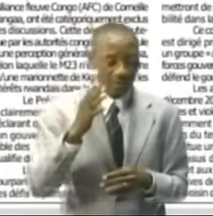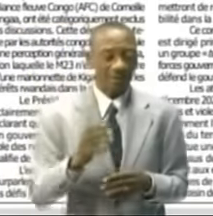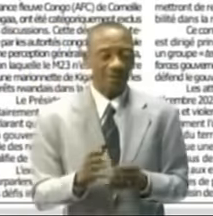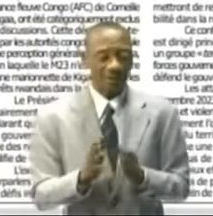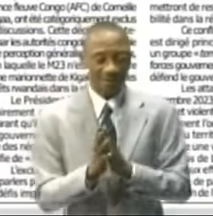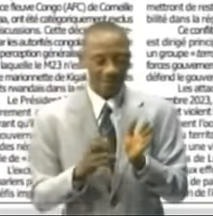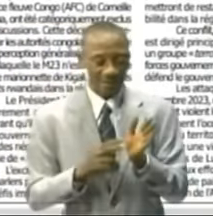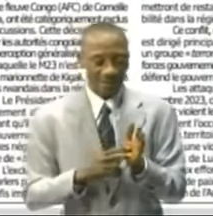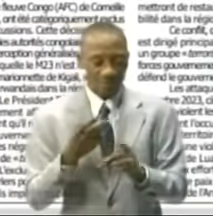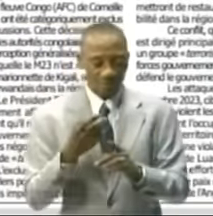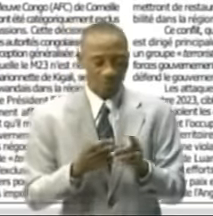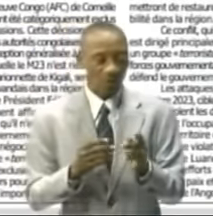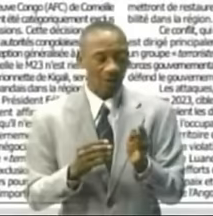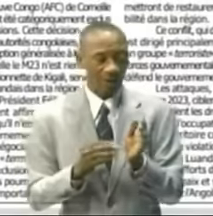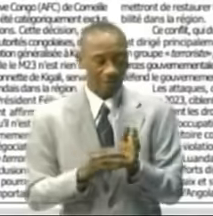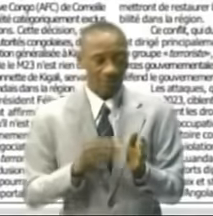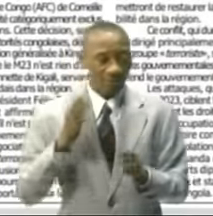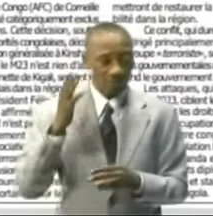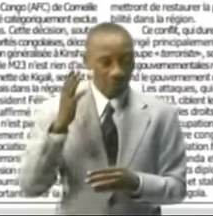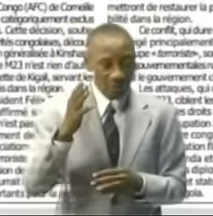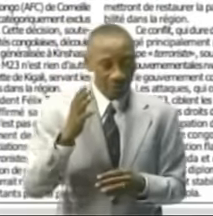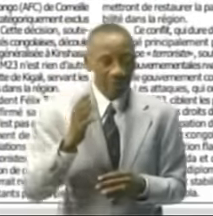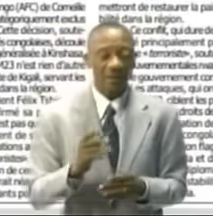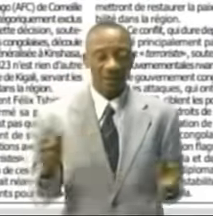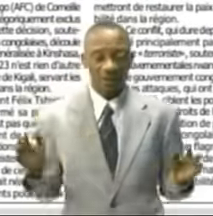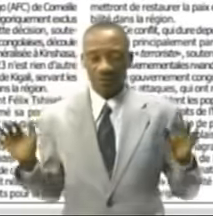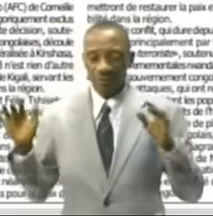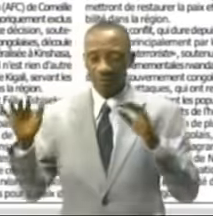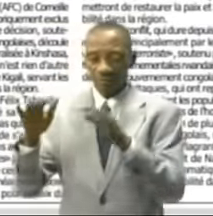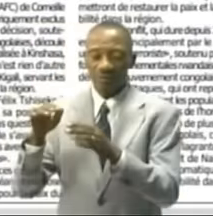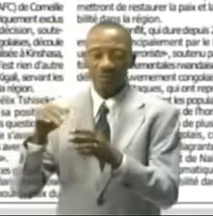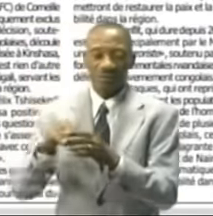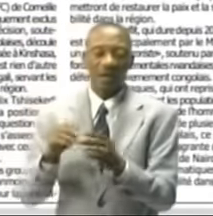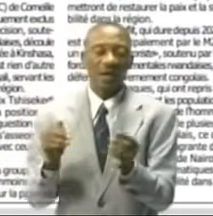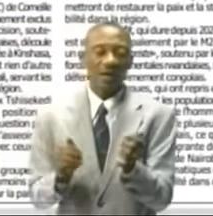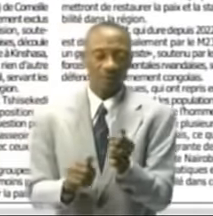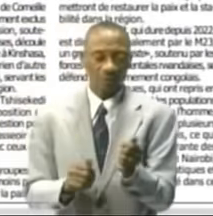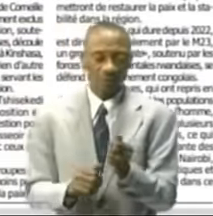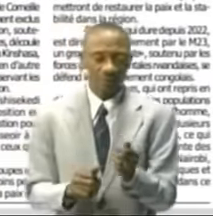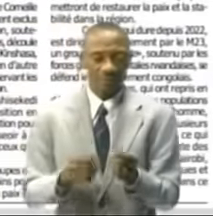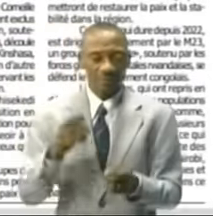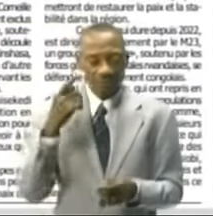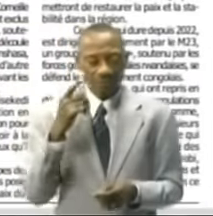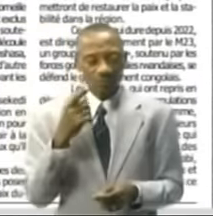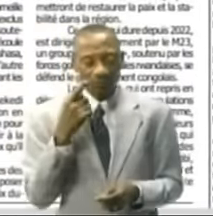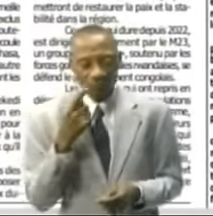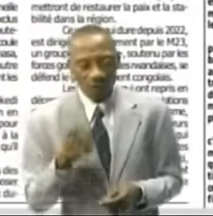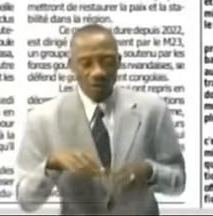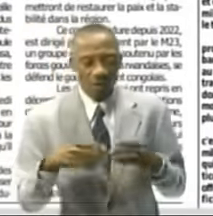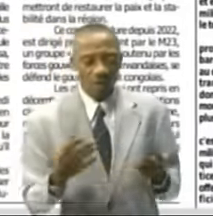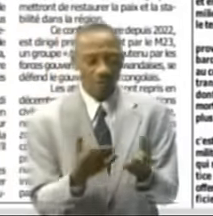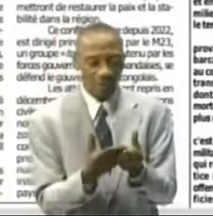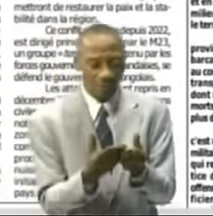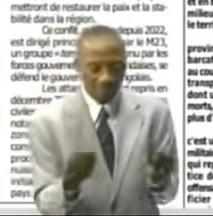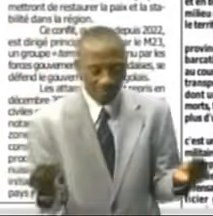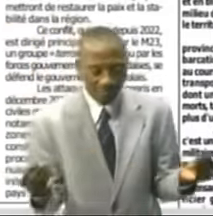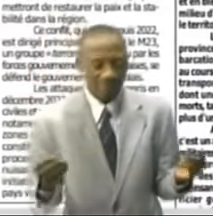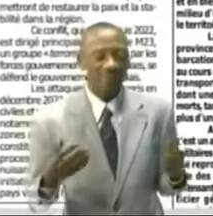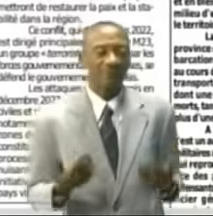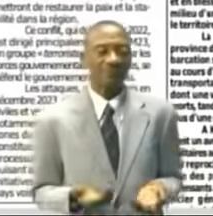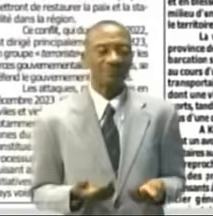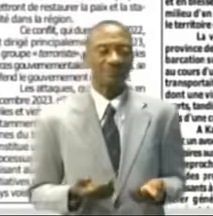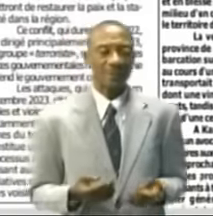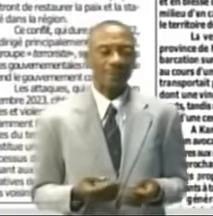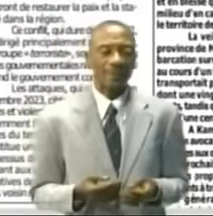de l'Angola pour négocier l'accord de paix sur le conflit dans l'est de la RDC. Selon le communiqué final de la troisième